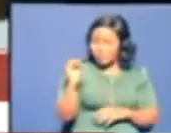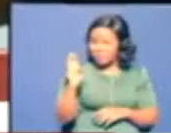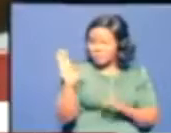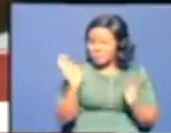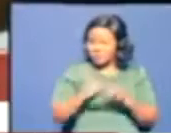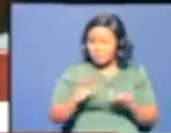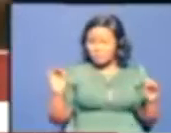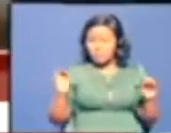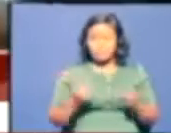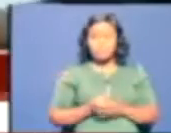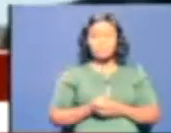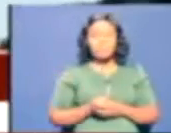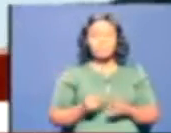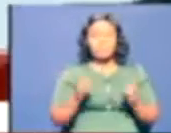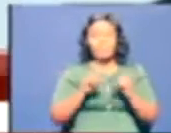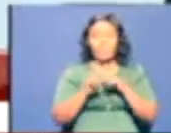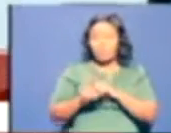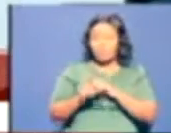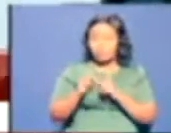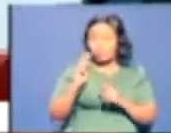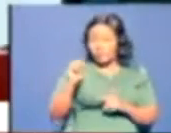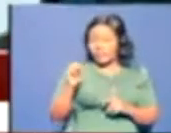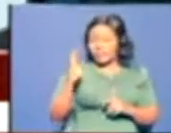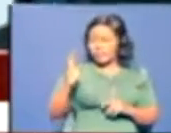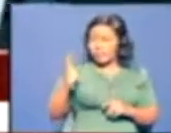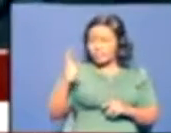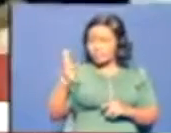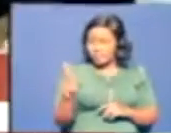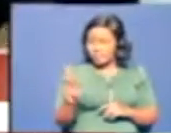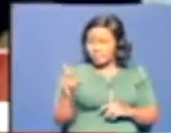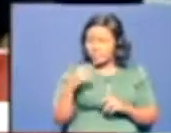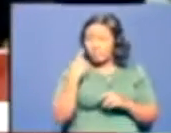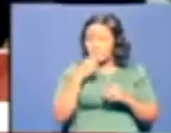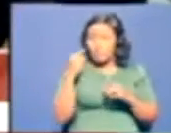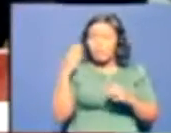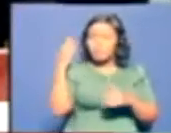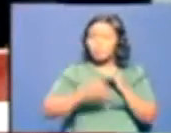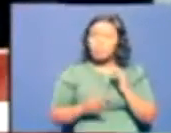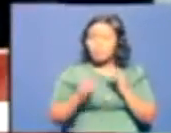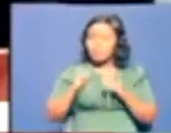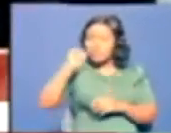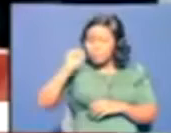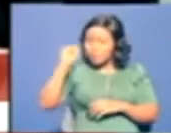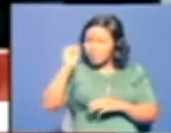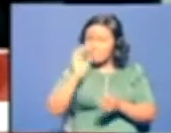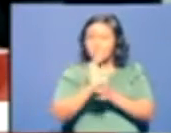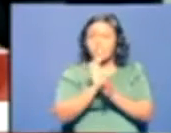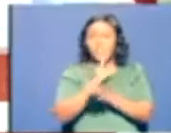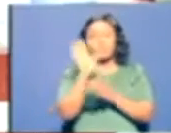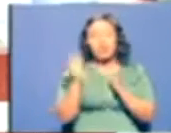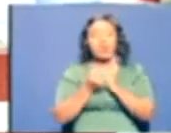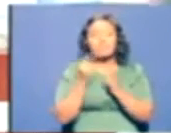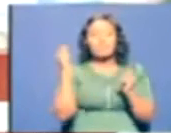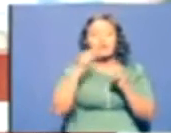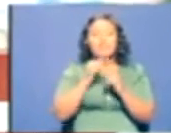Wakati huo huo, Baraza la Makanisa nchini NCCK limepiga marufuku siasa katika makanisa wanachama kwenye hatua inayonuiwa kurejesha